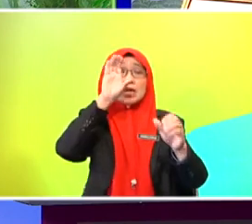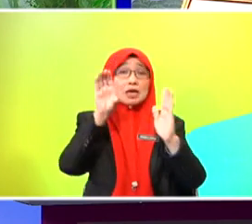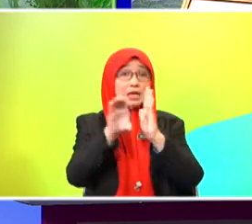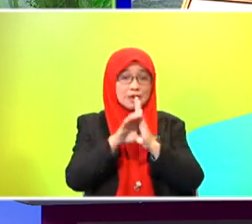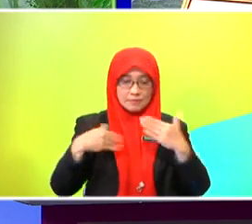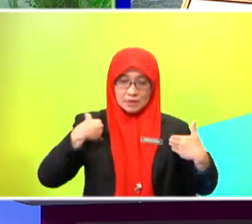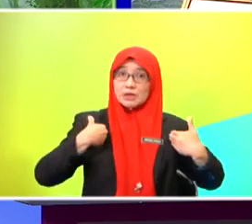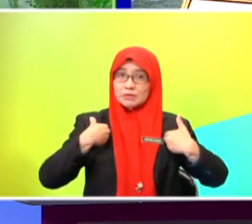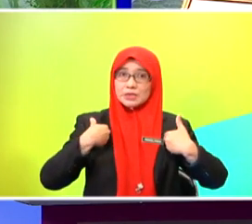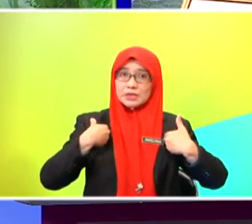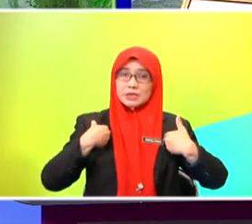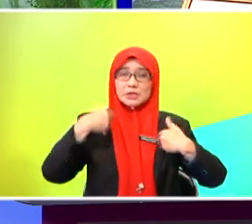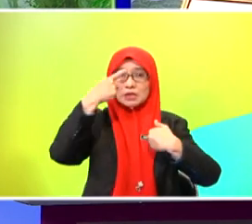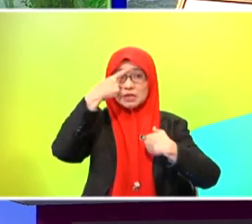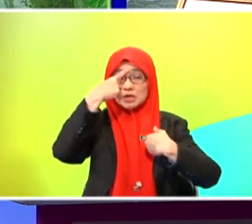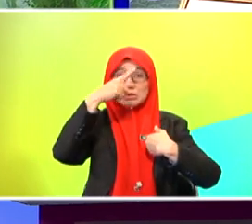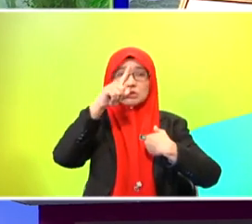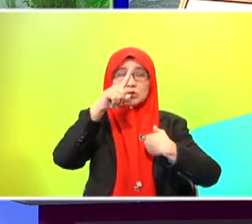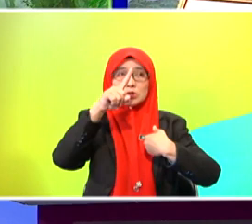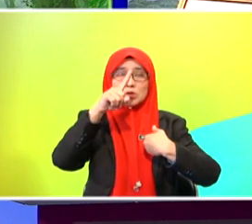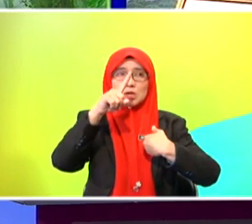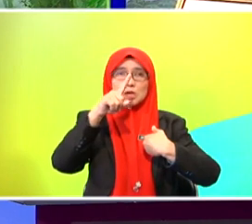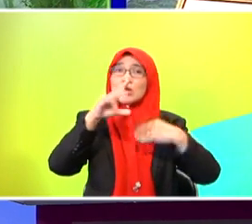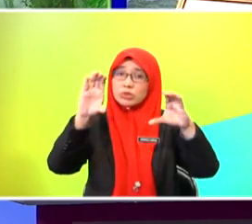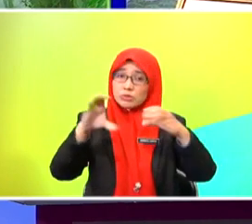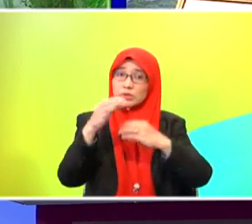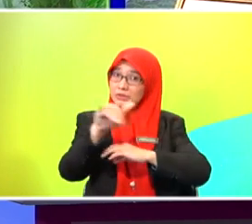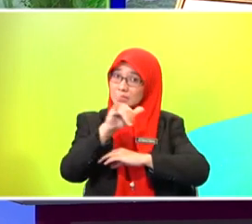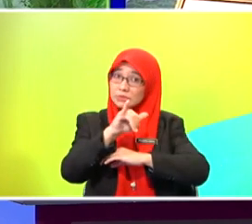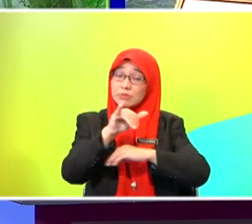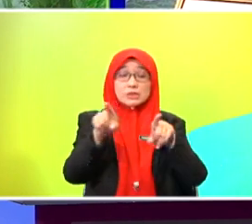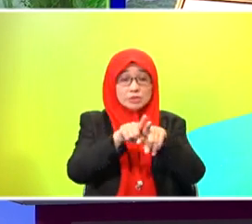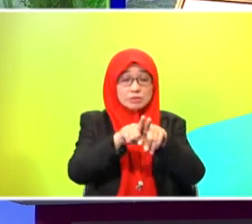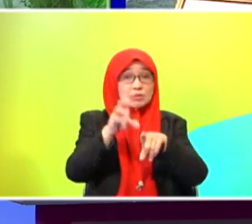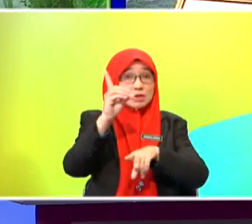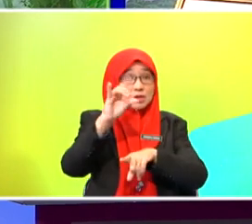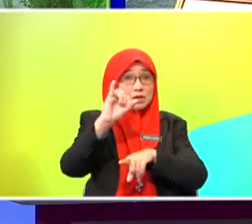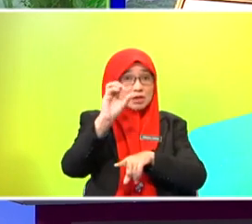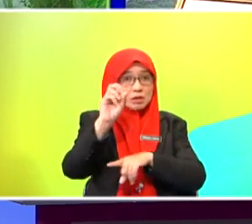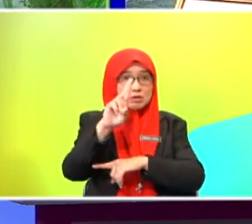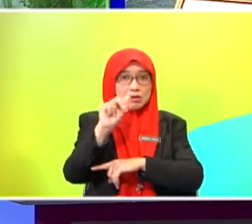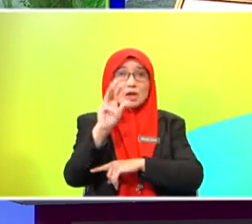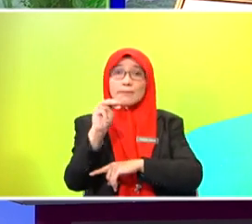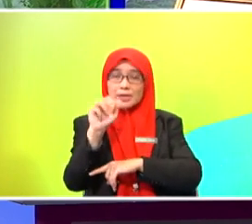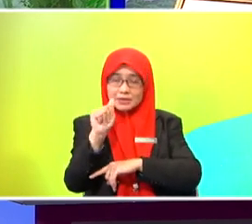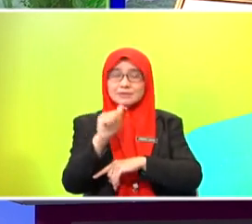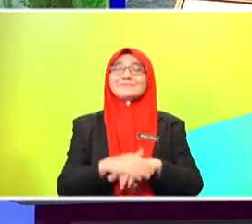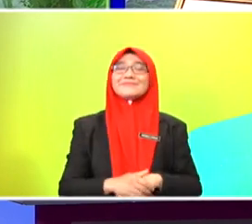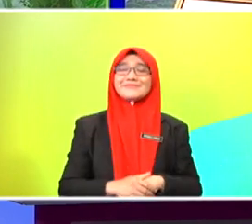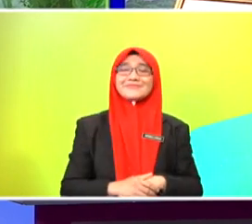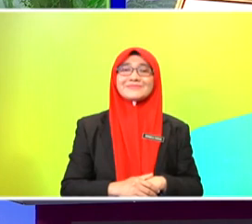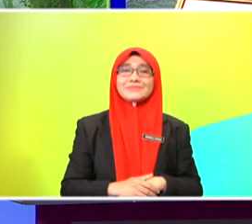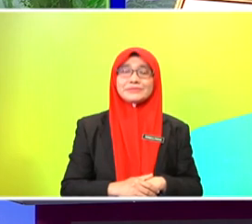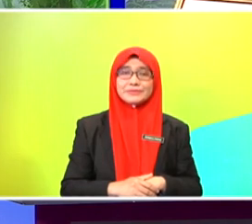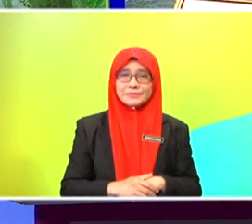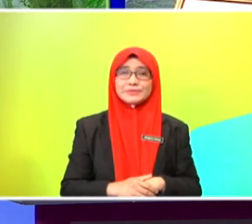ini. Kita print saja di rumah. Lepas tu boleh gunting sekali. Kan cikgu kan? Ya. Yeah.